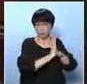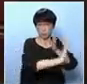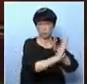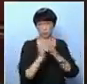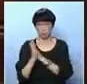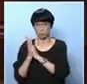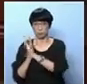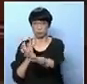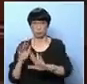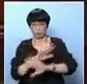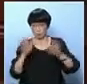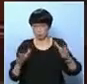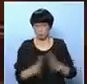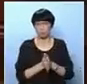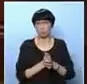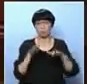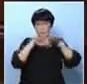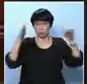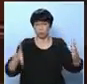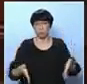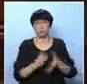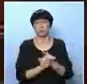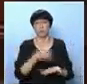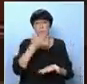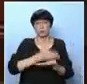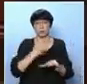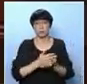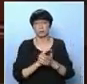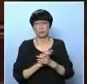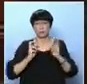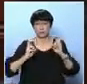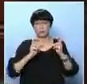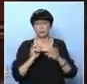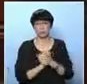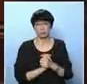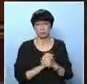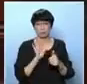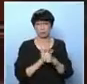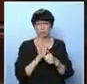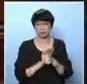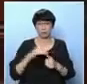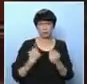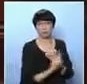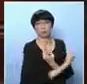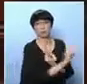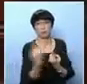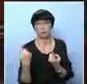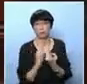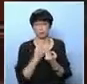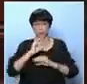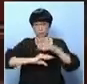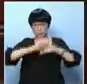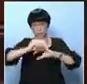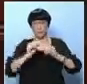叫做地下鐵路為你建造改咗咩呢？地下鐵路圍住你建造。所